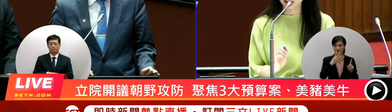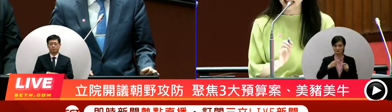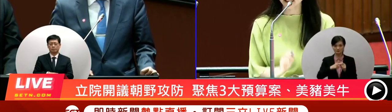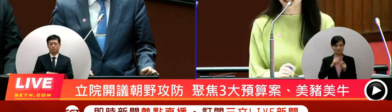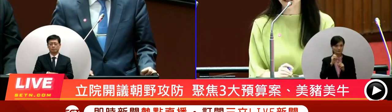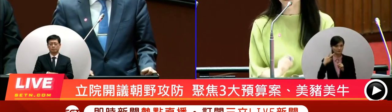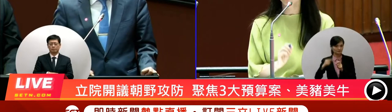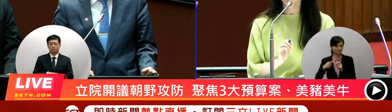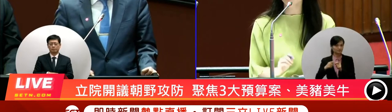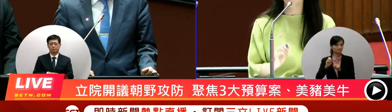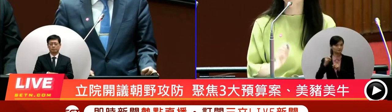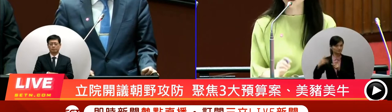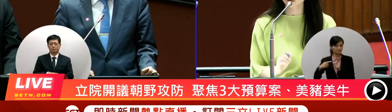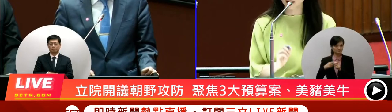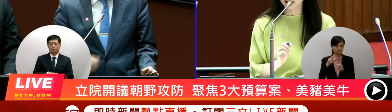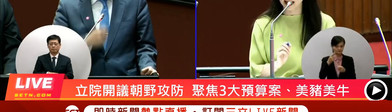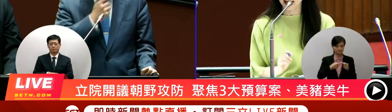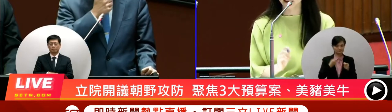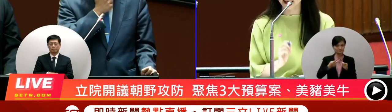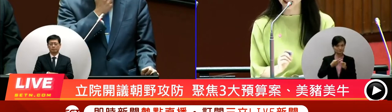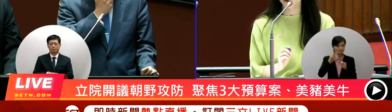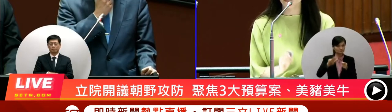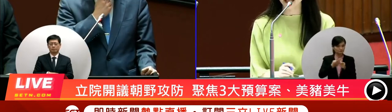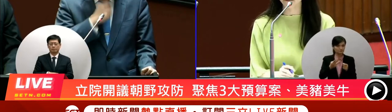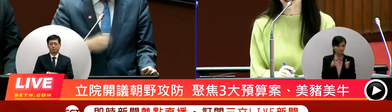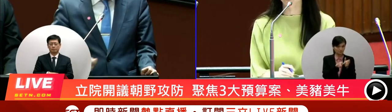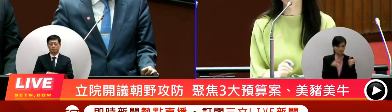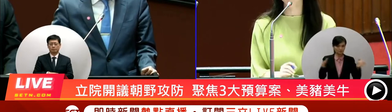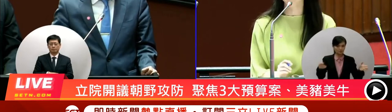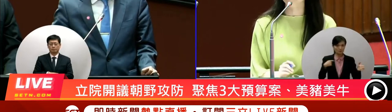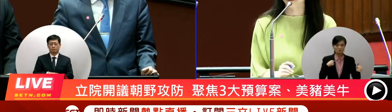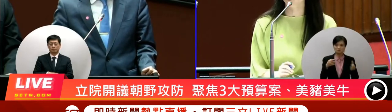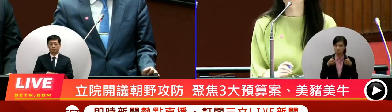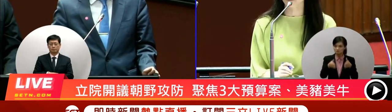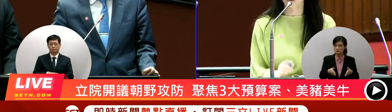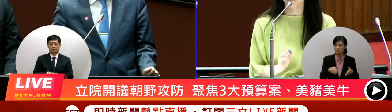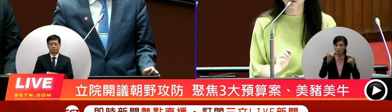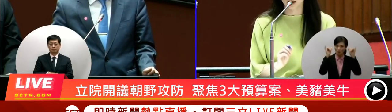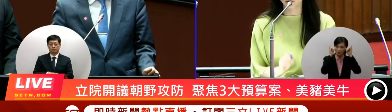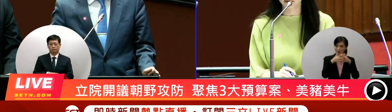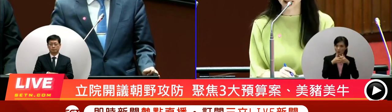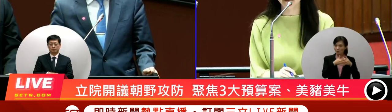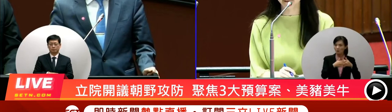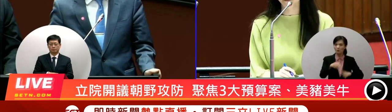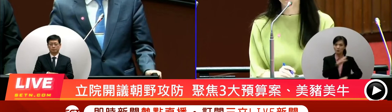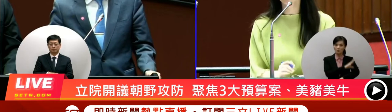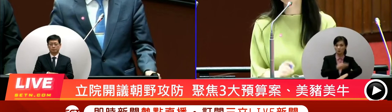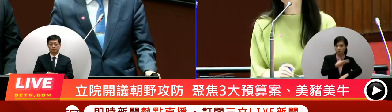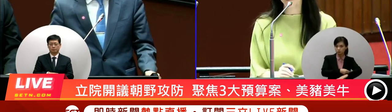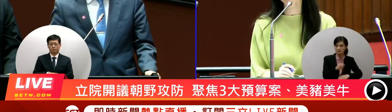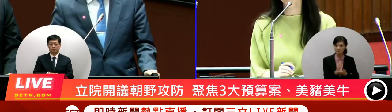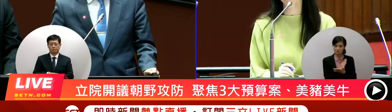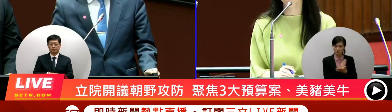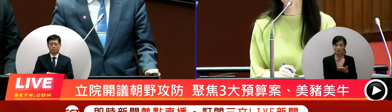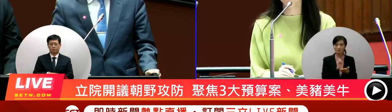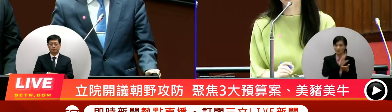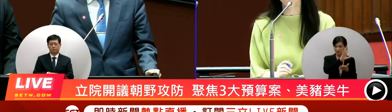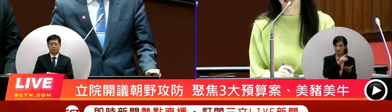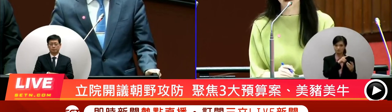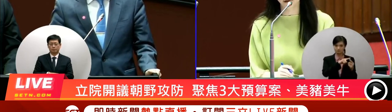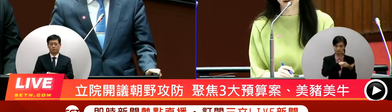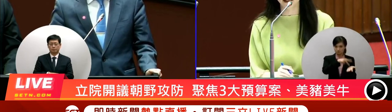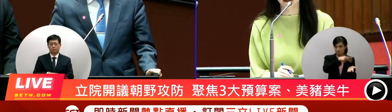这3年间，都有针对这个含莱克多巴胺的美牛进行评估报告，至少就有3份。可是开放美猪这